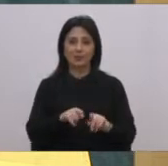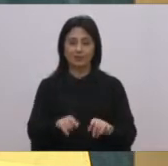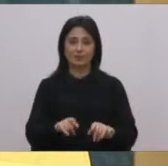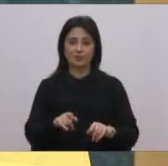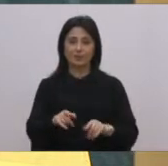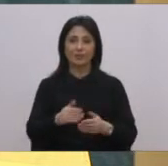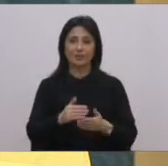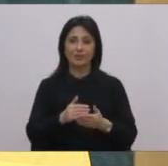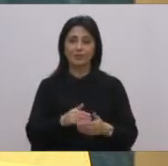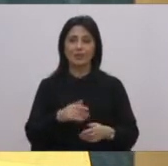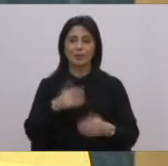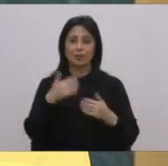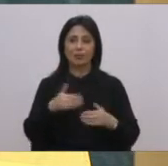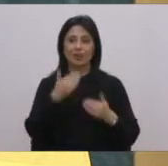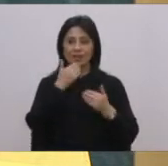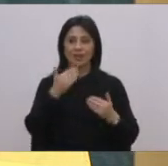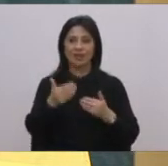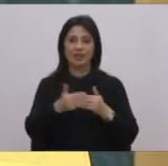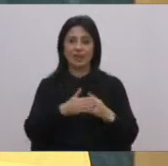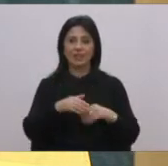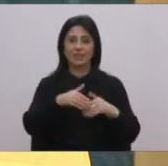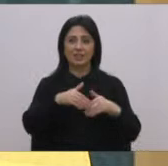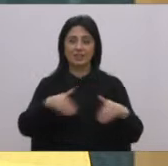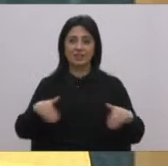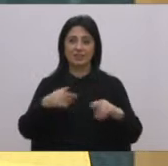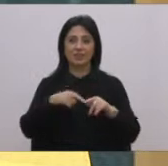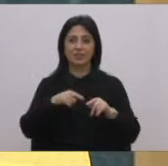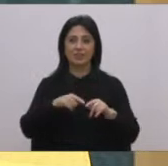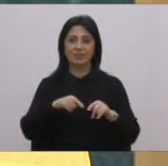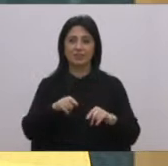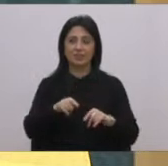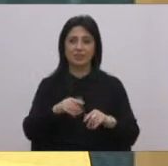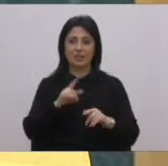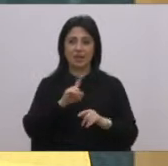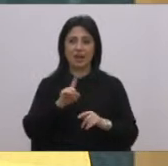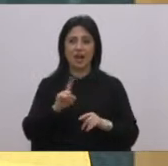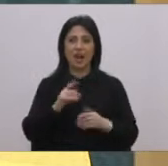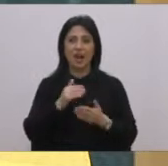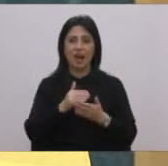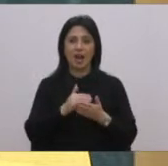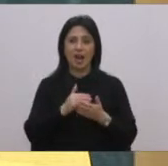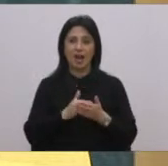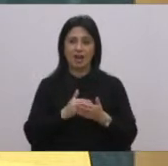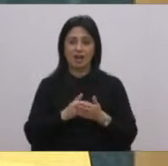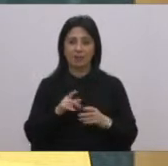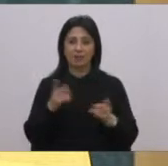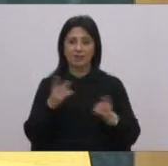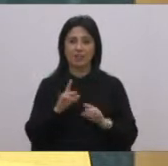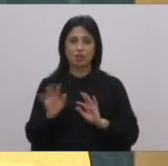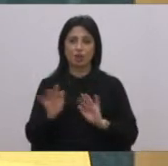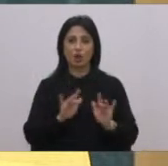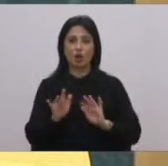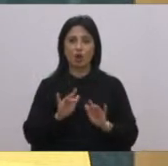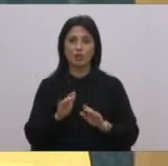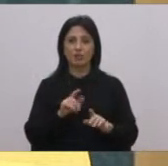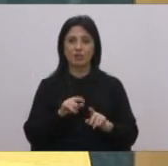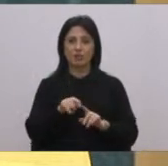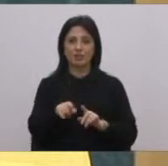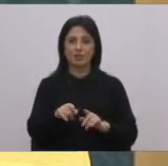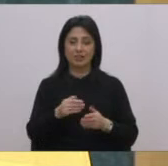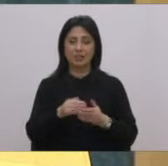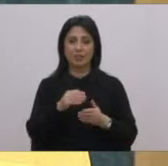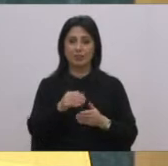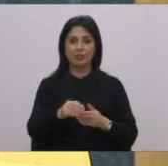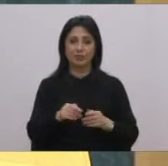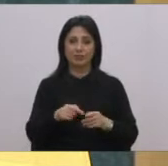ამ უკვე დასკვნის საფუძველზე თუ რაიმე დამატებითი საჭირო ღონისძიებები იქნება გათვალისწინებული,